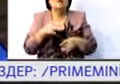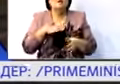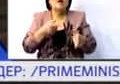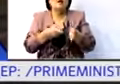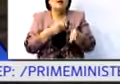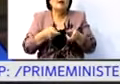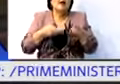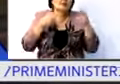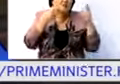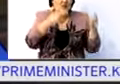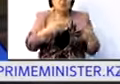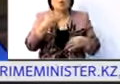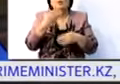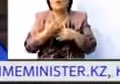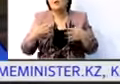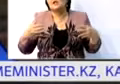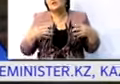да бардық. Бұл спектакльмен біз